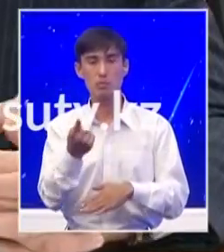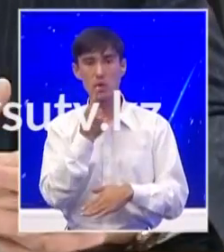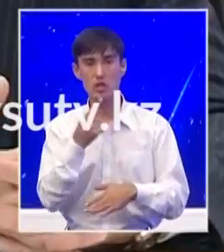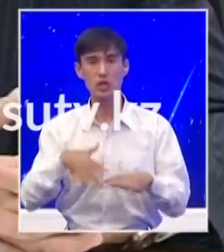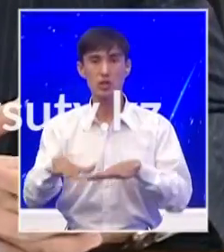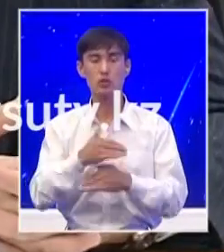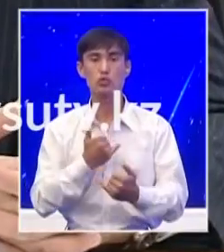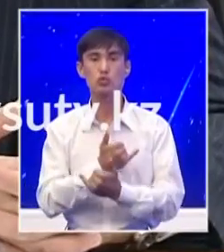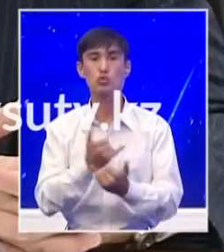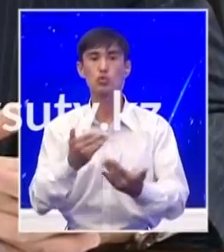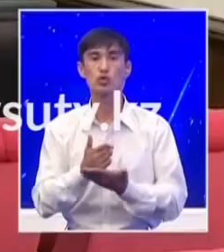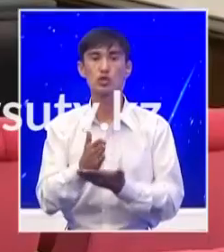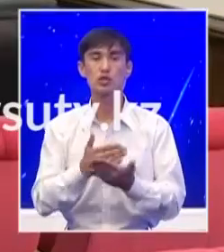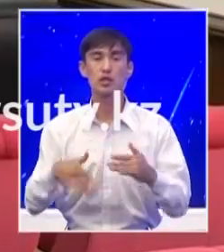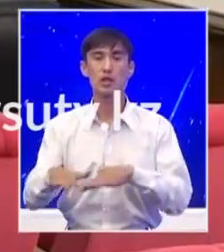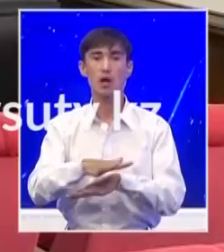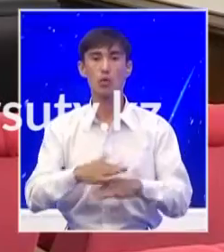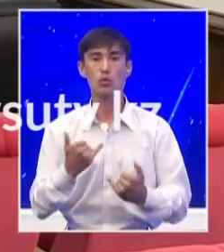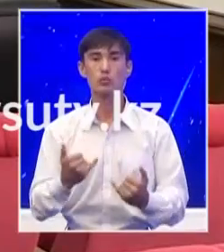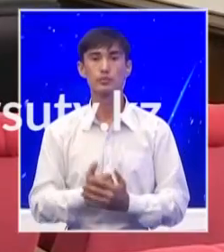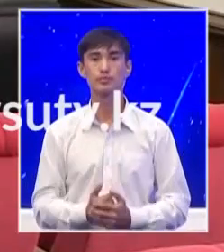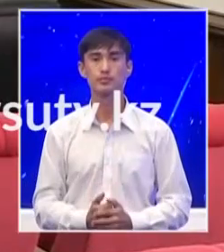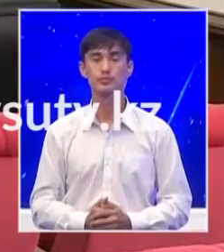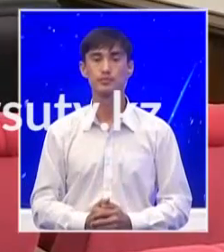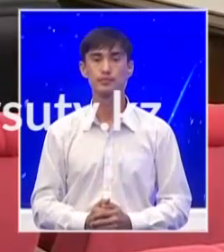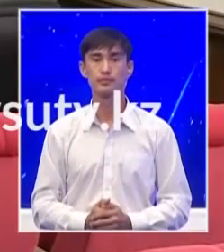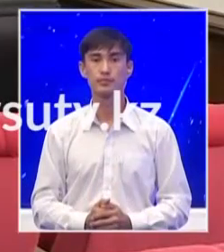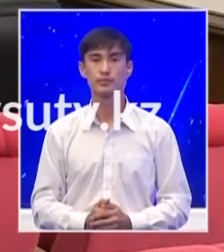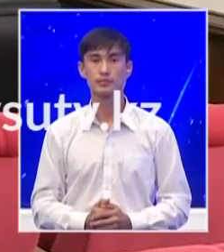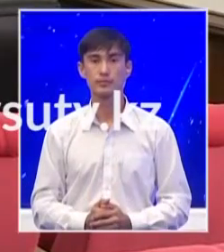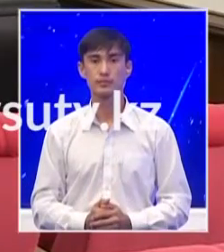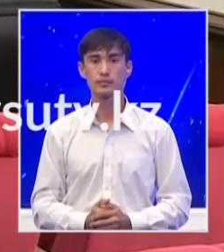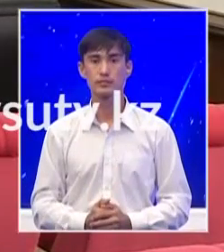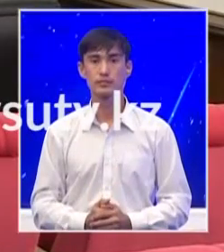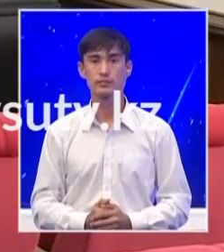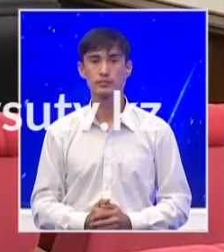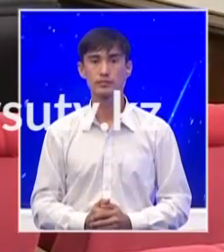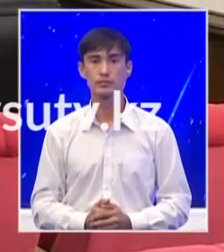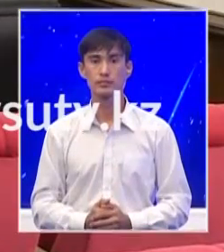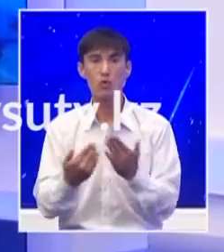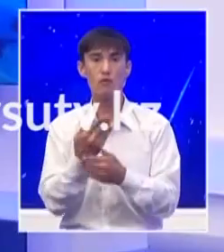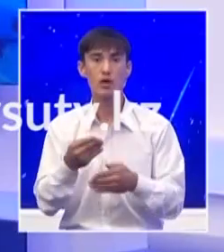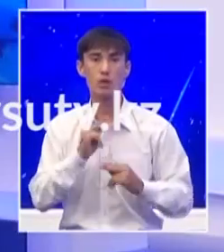служить народу, резюмировал встречу аким области. Назгуль Бошан, Абзал Нусипов, телеканал ЖТСУ.